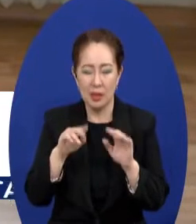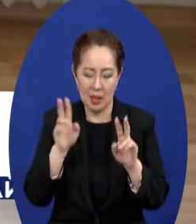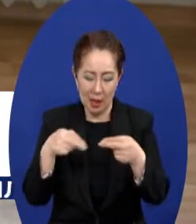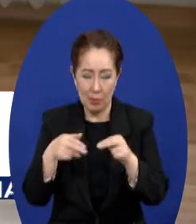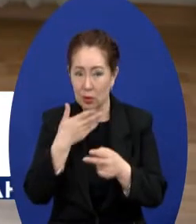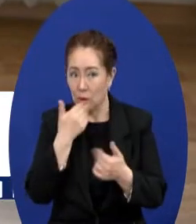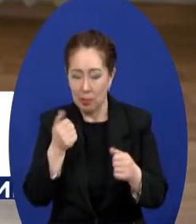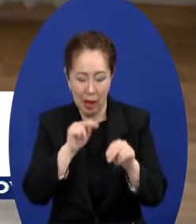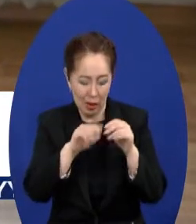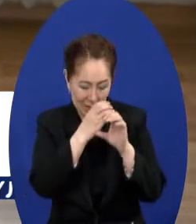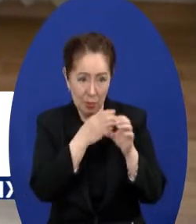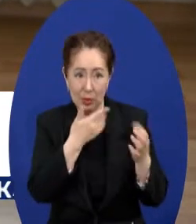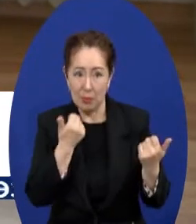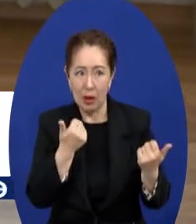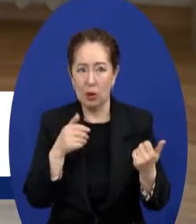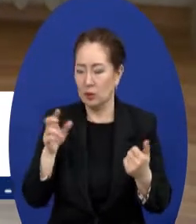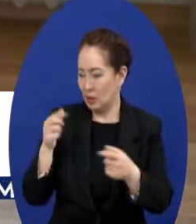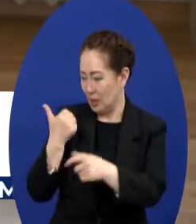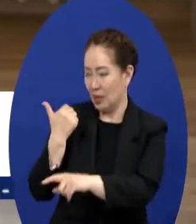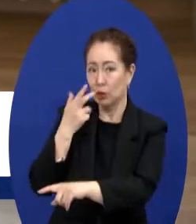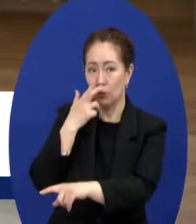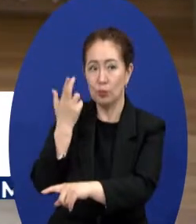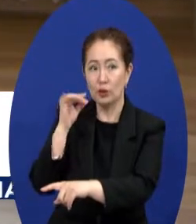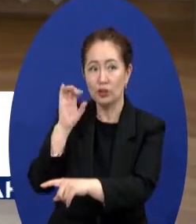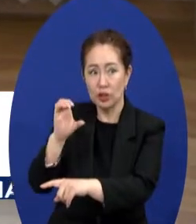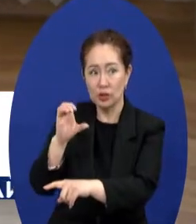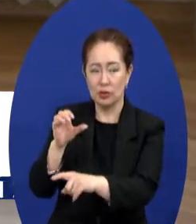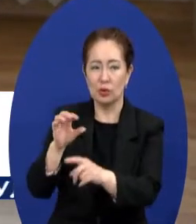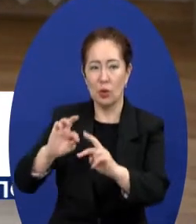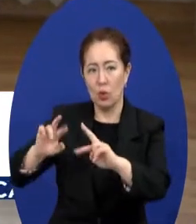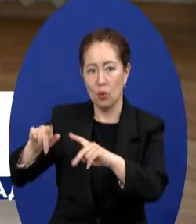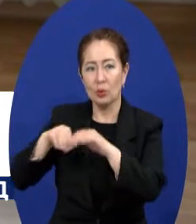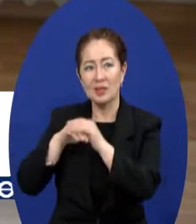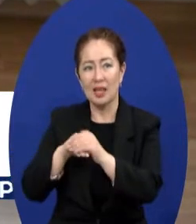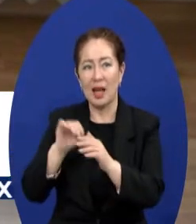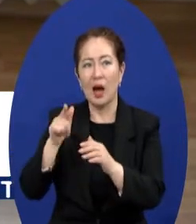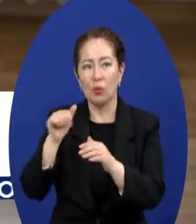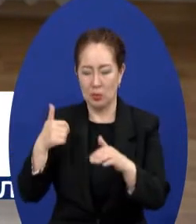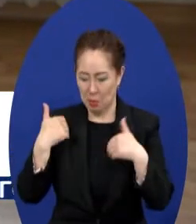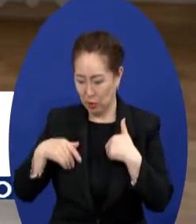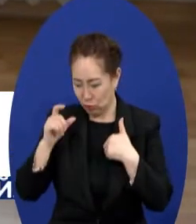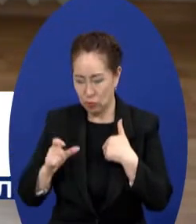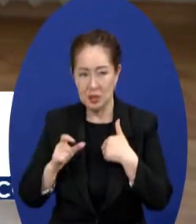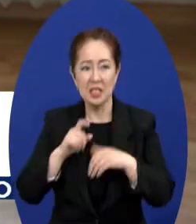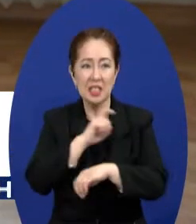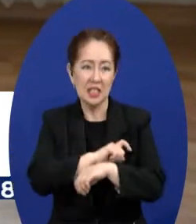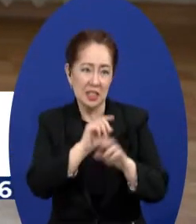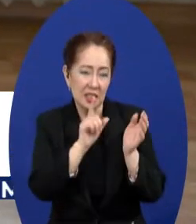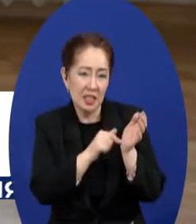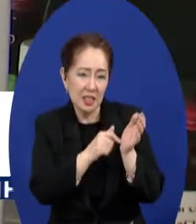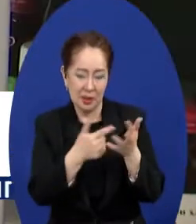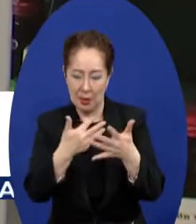ард харагдаж байгаа энэ хэсэг бол за бодис урвалжуудыг хадгалах, агуулах, за багш нар эндээс хичээлдээ